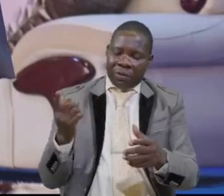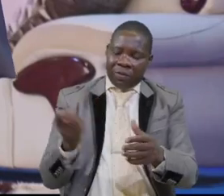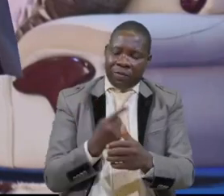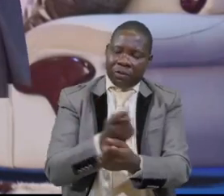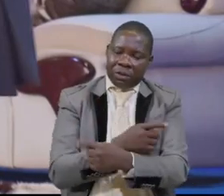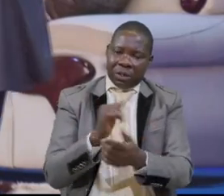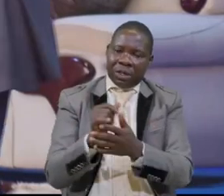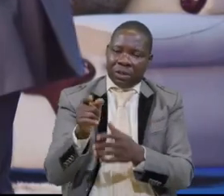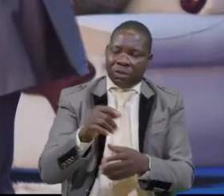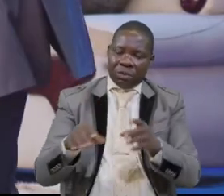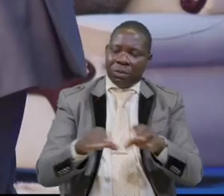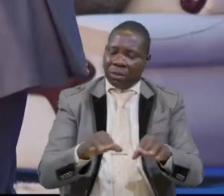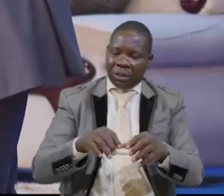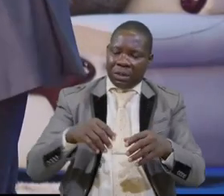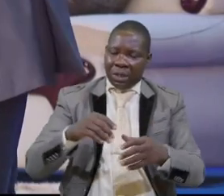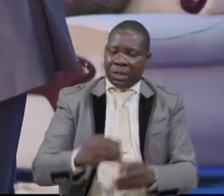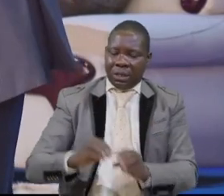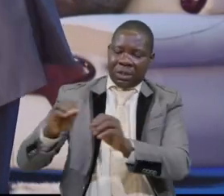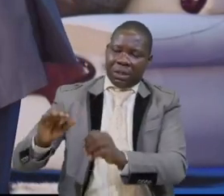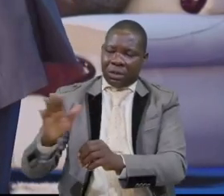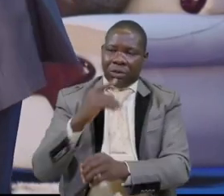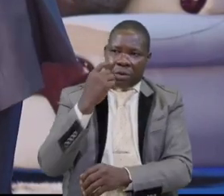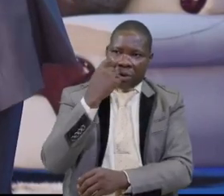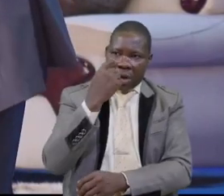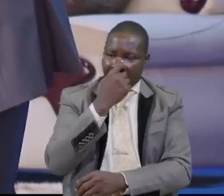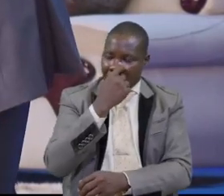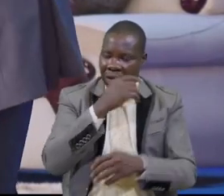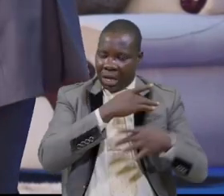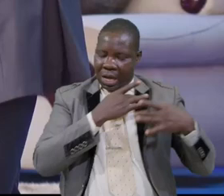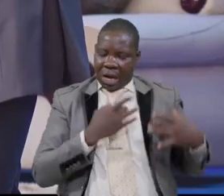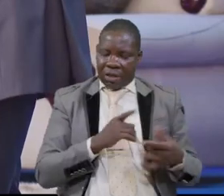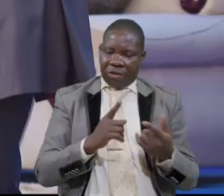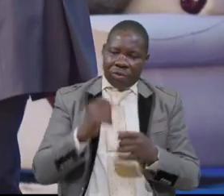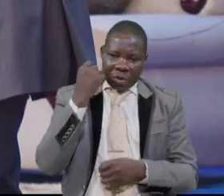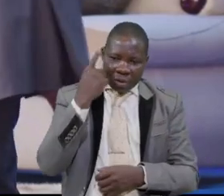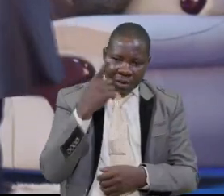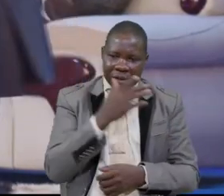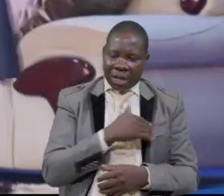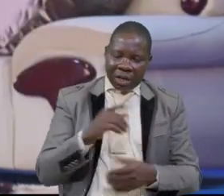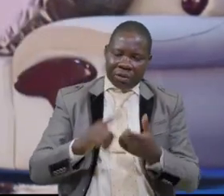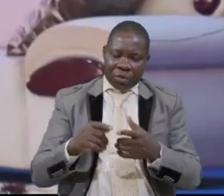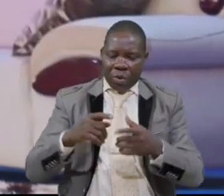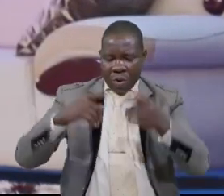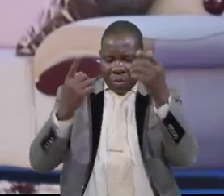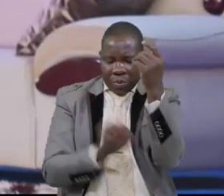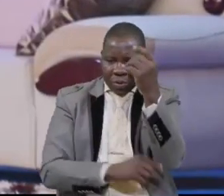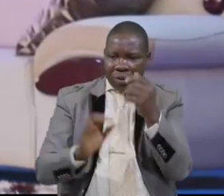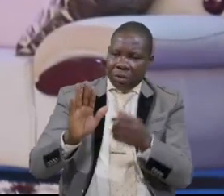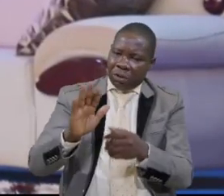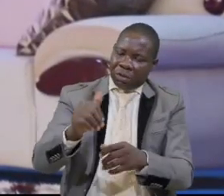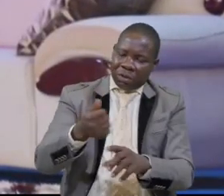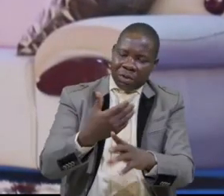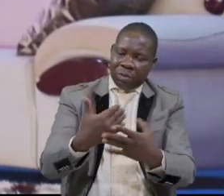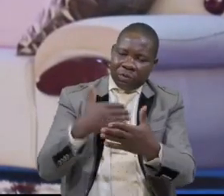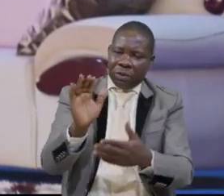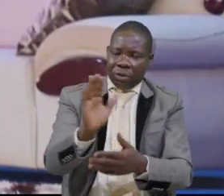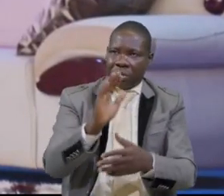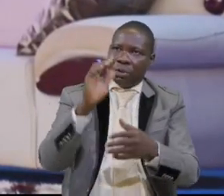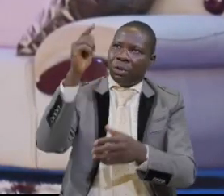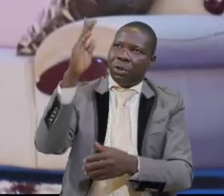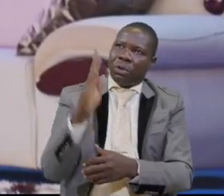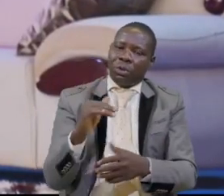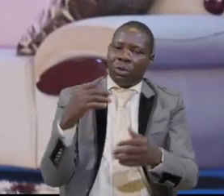as eu à cœur de comprendre et de t'humilier devant ton Dieu, tes paroles ont été entendues. Et